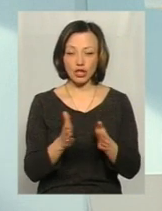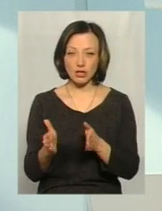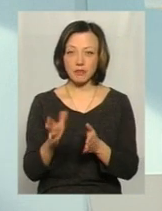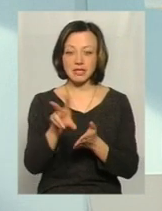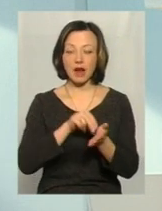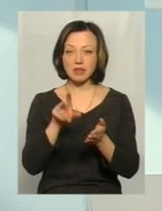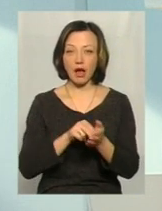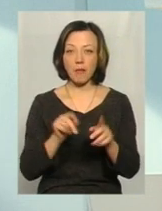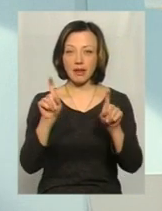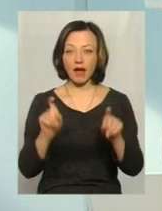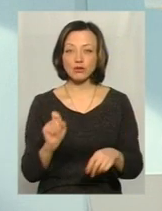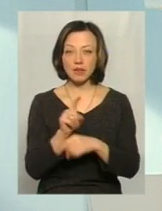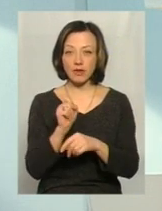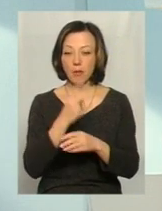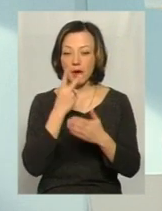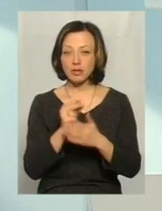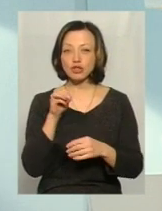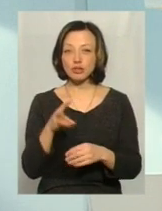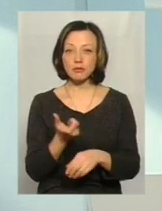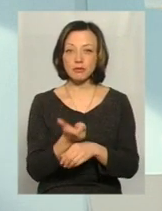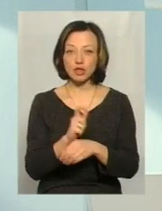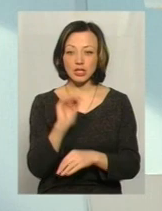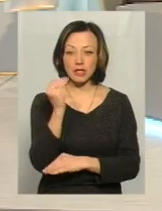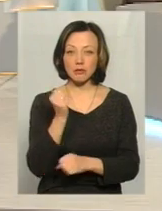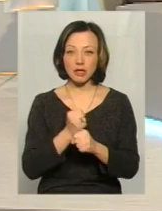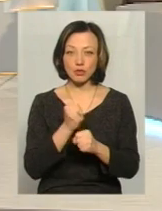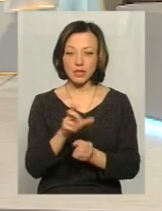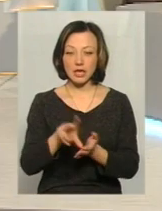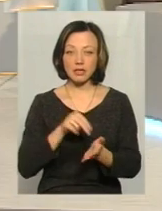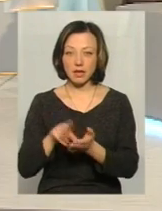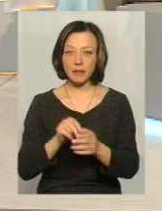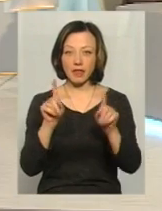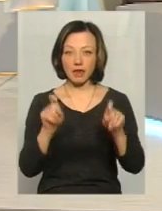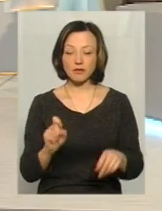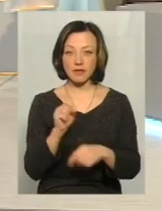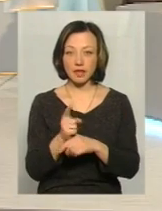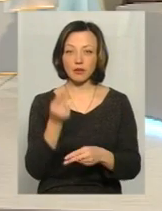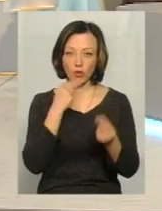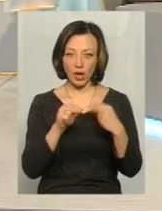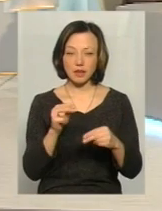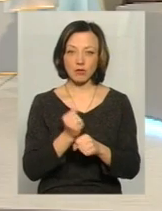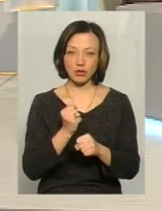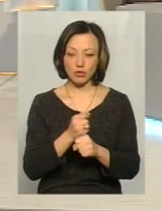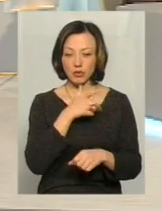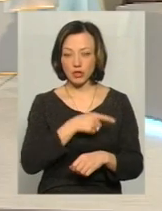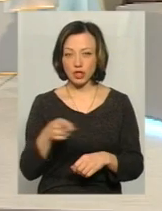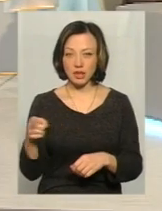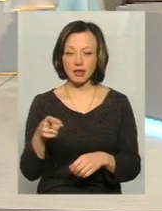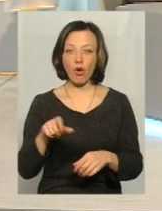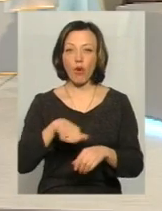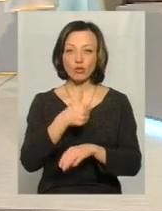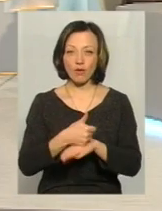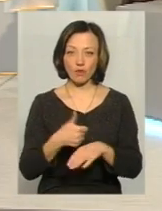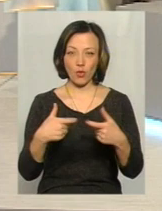що ми бачимо, чим більше дитина працює із зразками тестових завдань, тим краще їй працюється під час основної